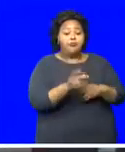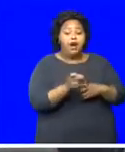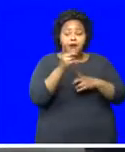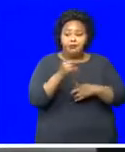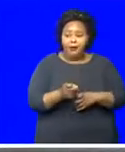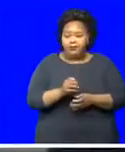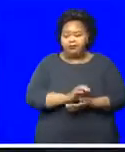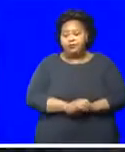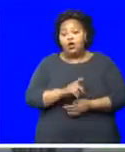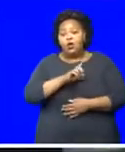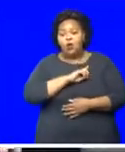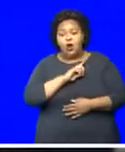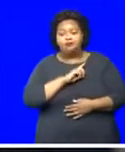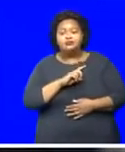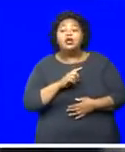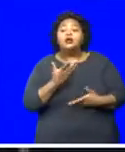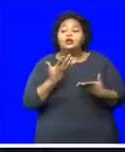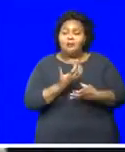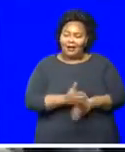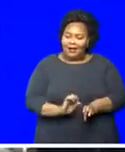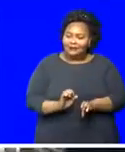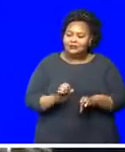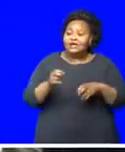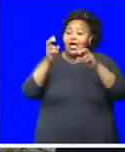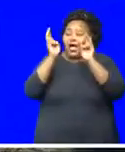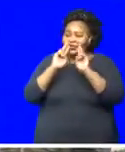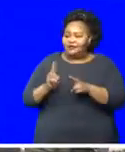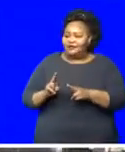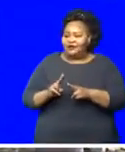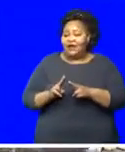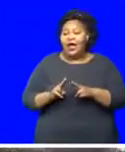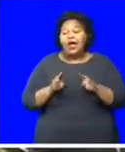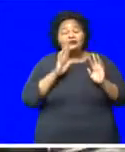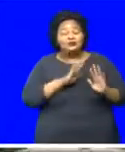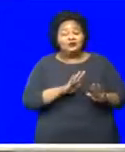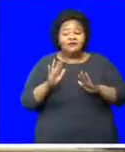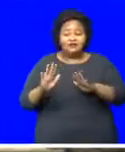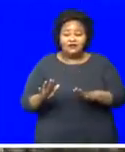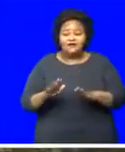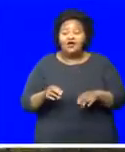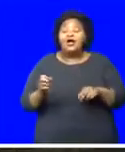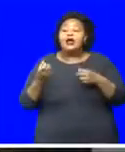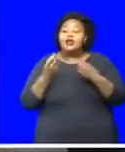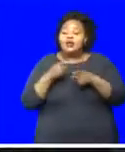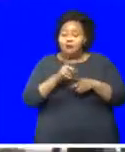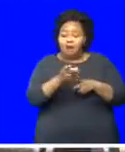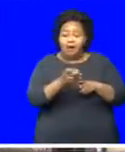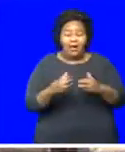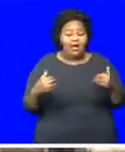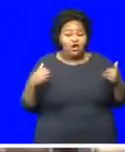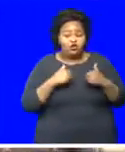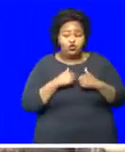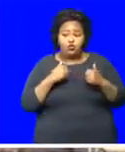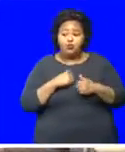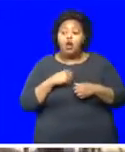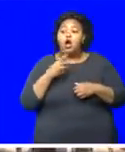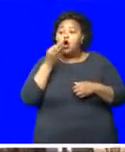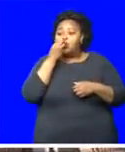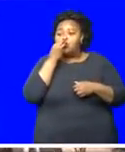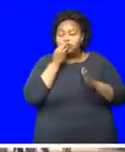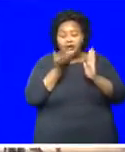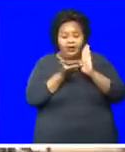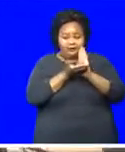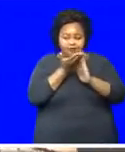alelivekadi njengoba linengi lawo sekacalile kuyibona le mthelela lokufaka ekhathi kukhula kwenthengo yokudla kanye naphethulomu